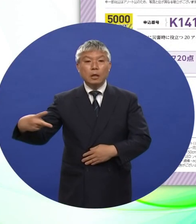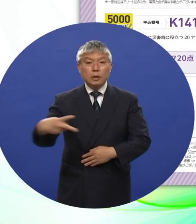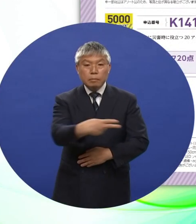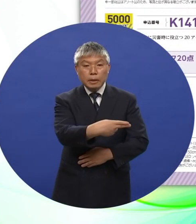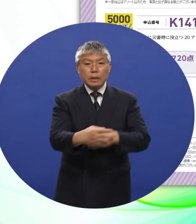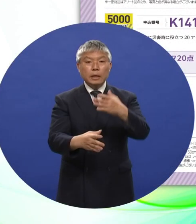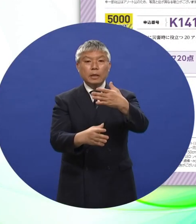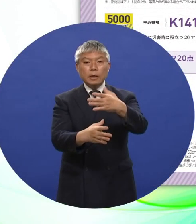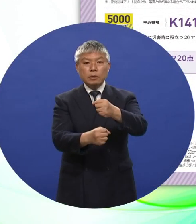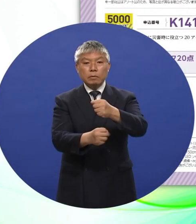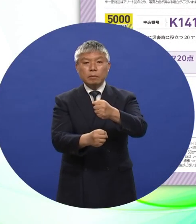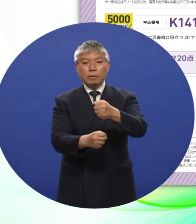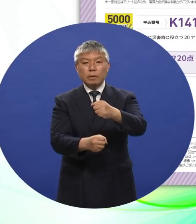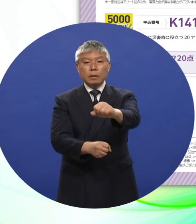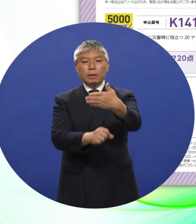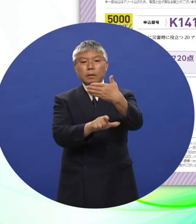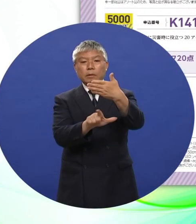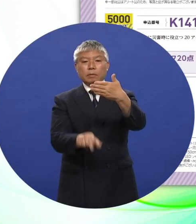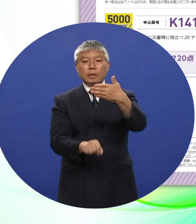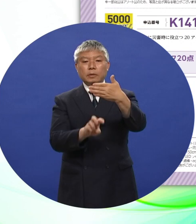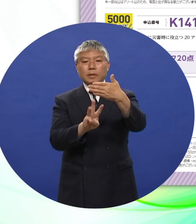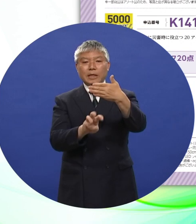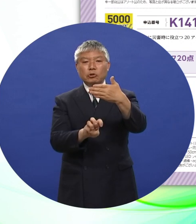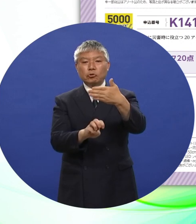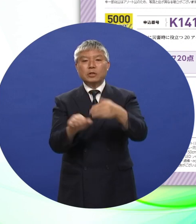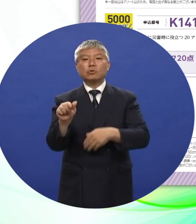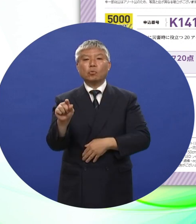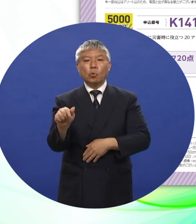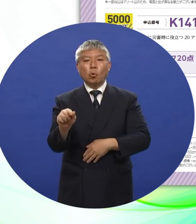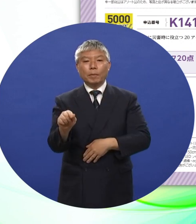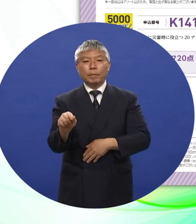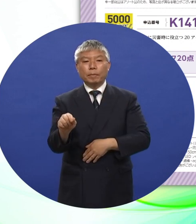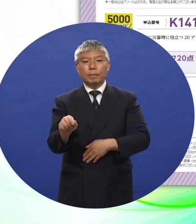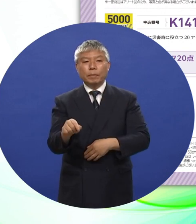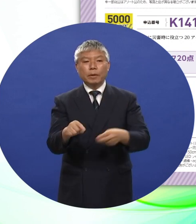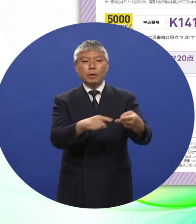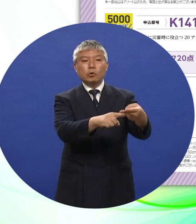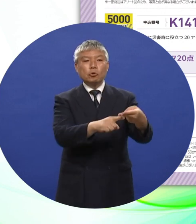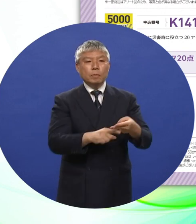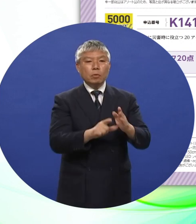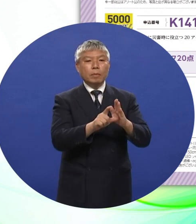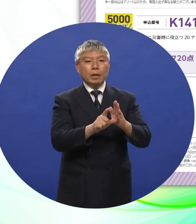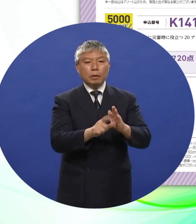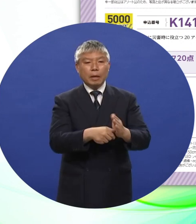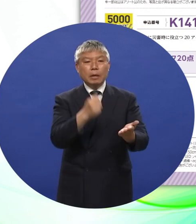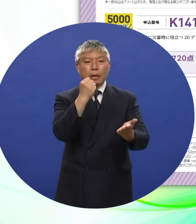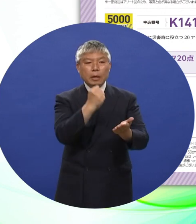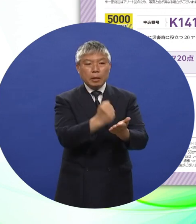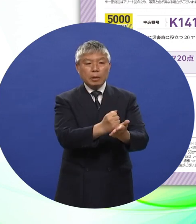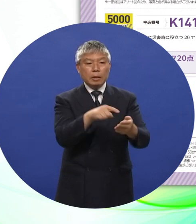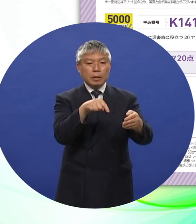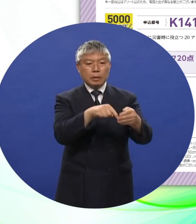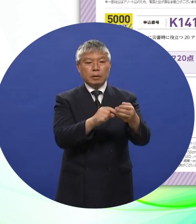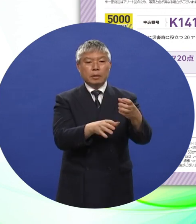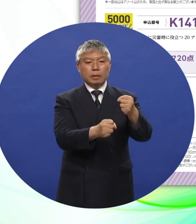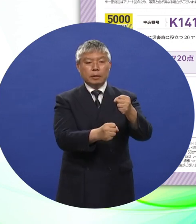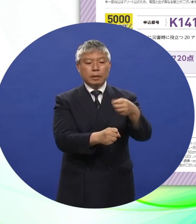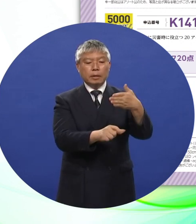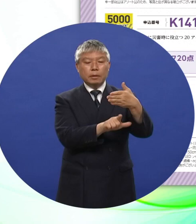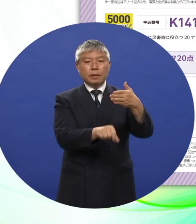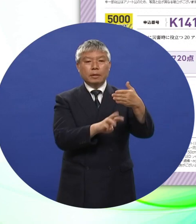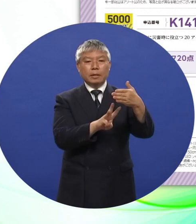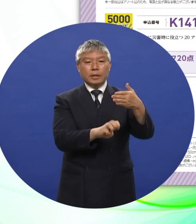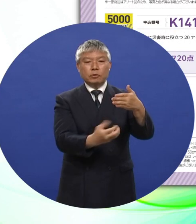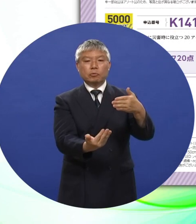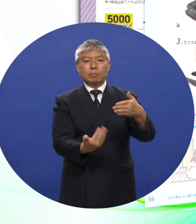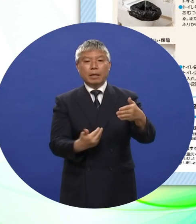防災用品の申し込み期限は9月30日土曜日、はがきの場合は消印有効です